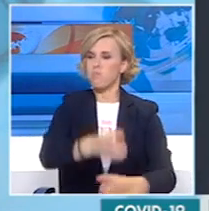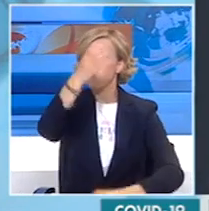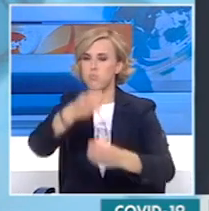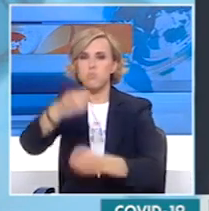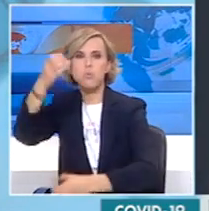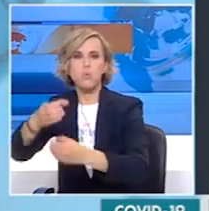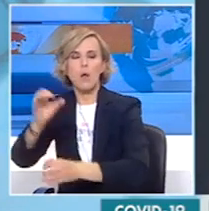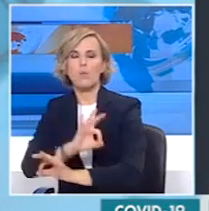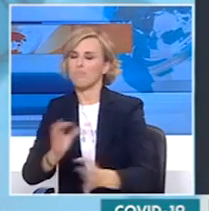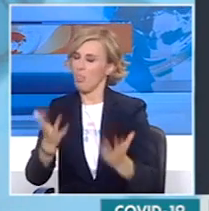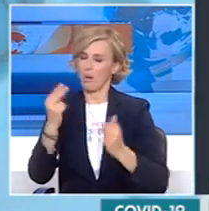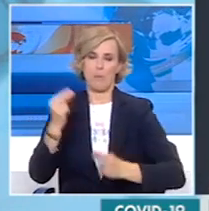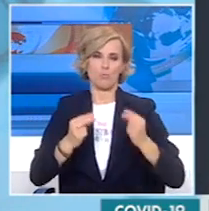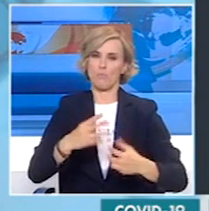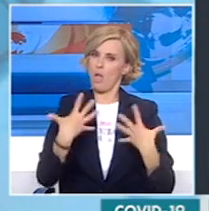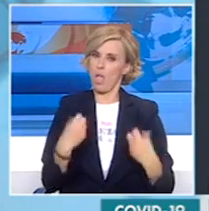πρόκειται να υπάρξει πρόβλημα.